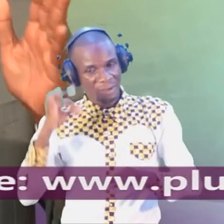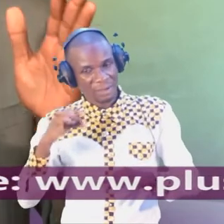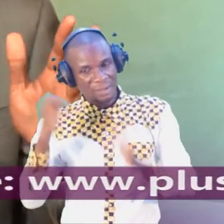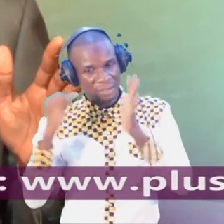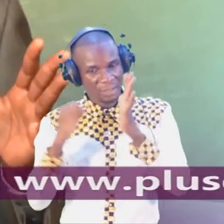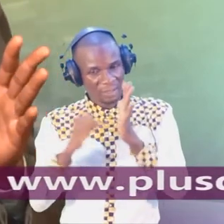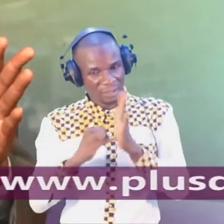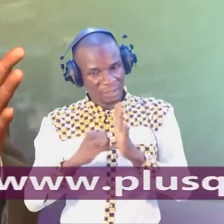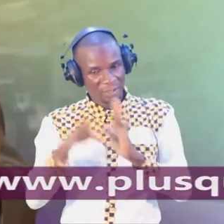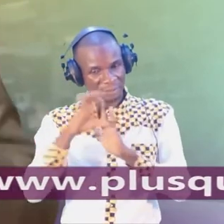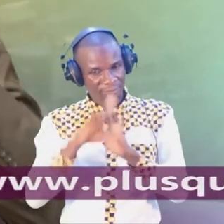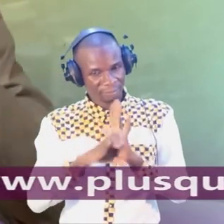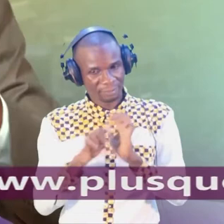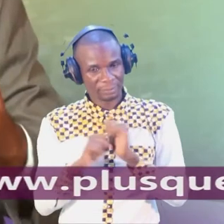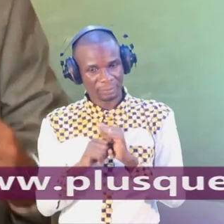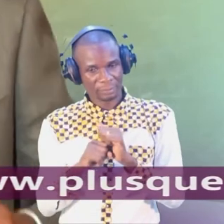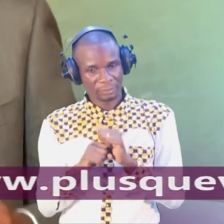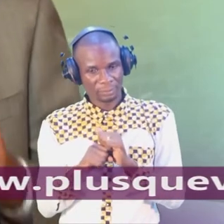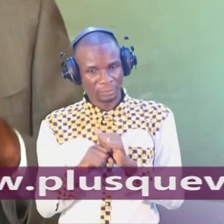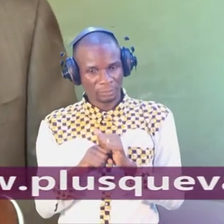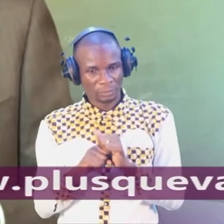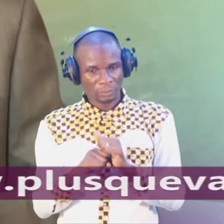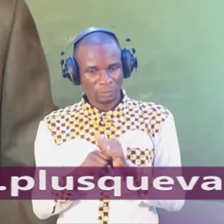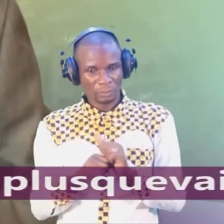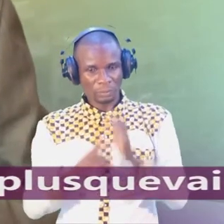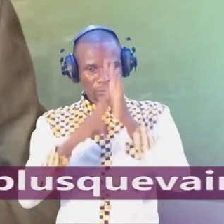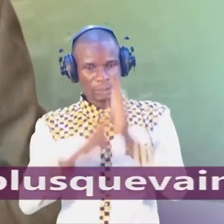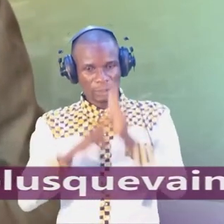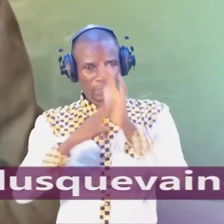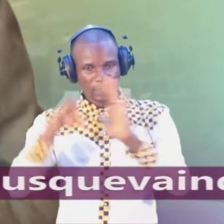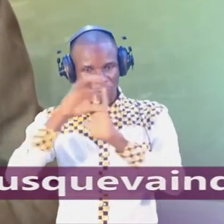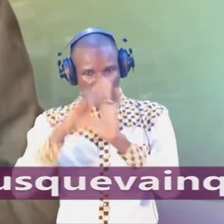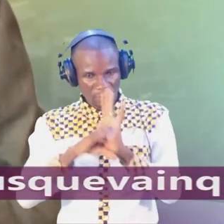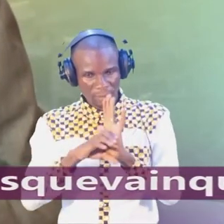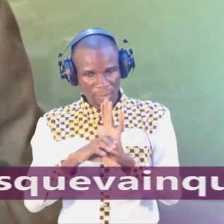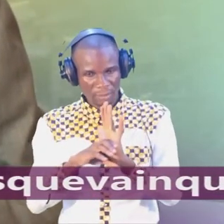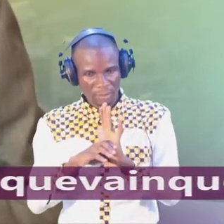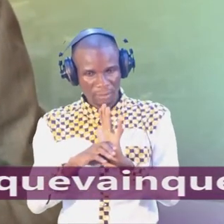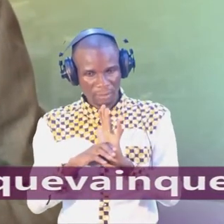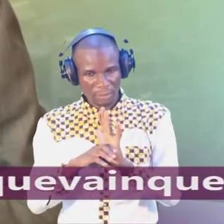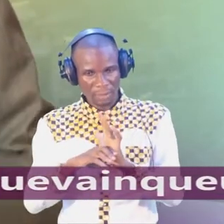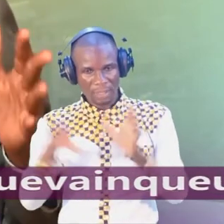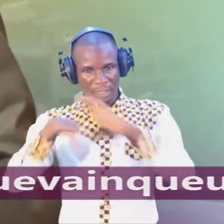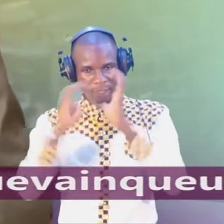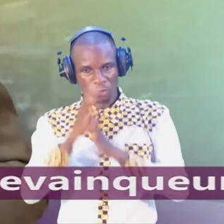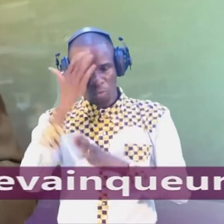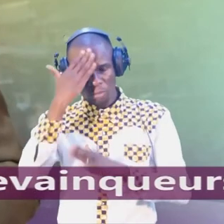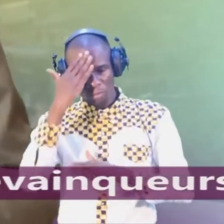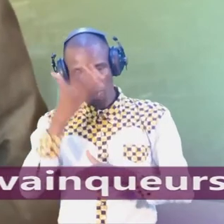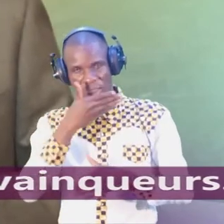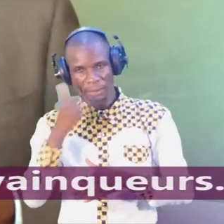Na unajua mauaji katika kuvunja amri ya sita. Amri ya saba,